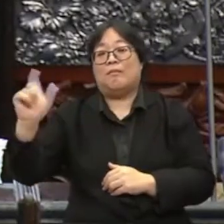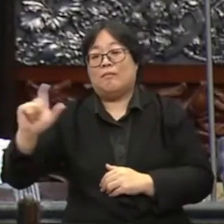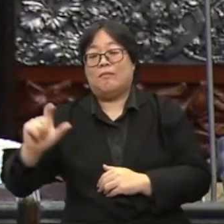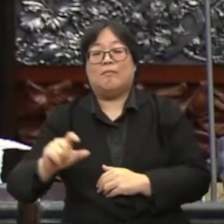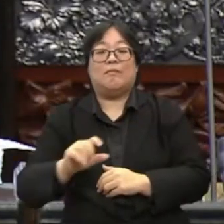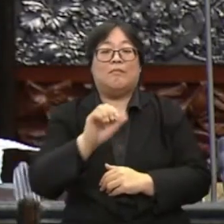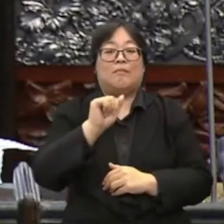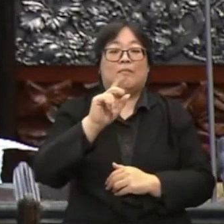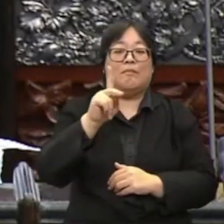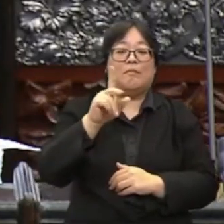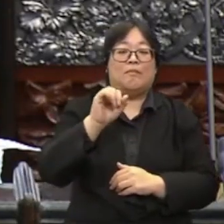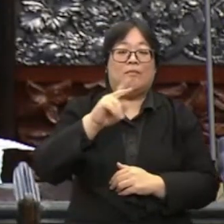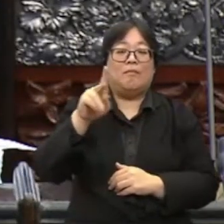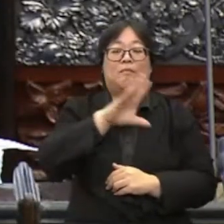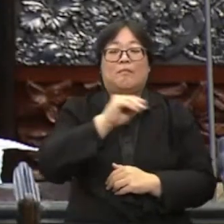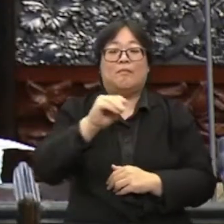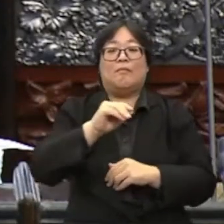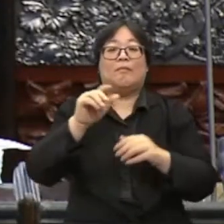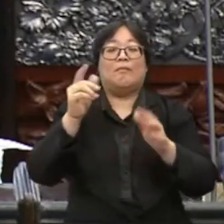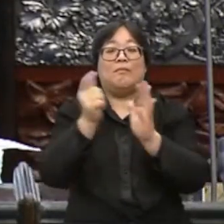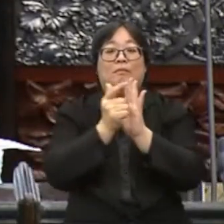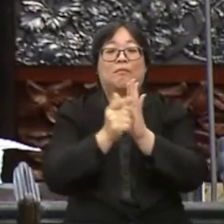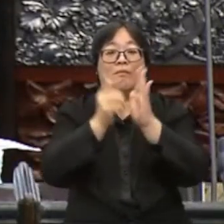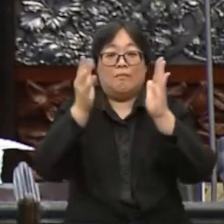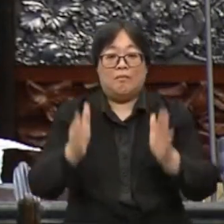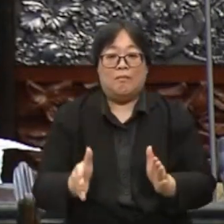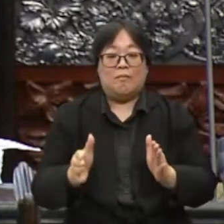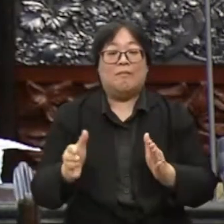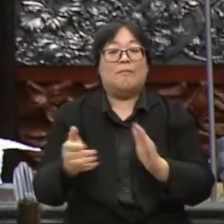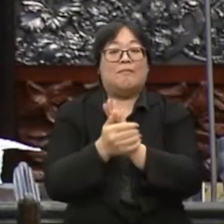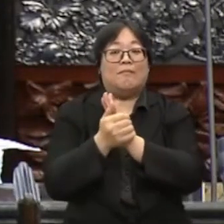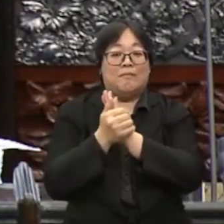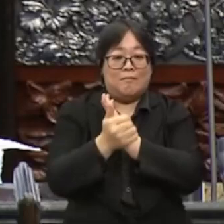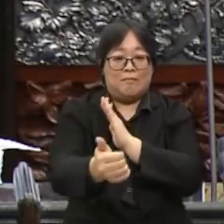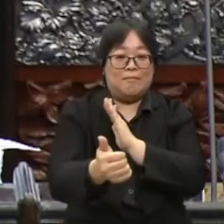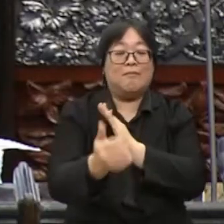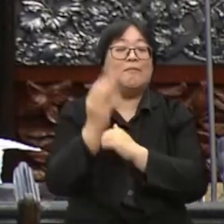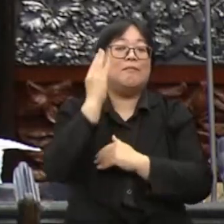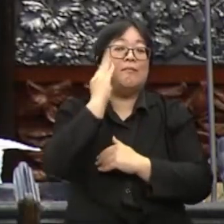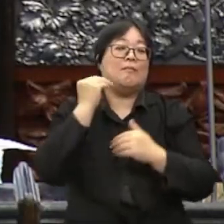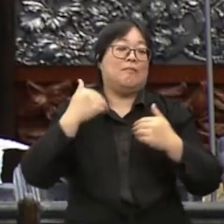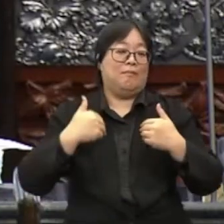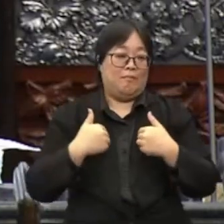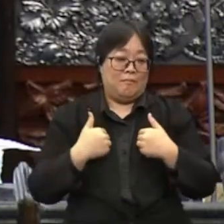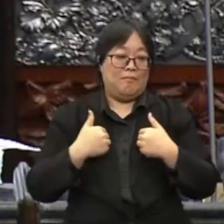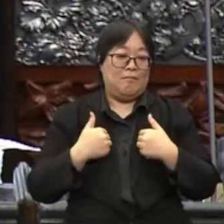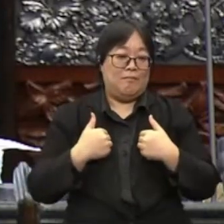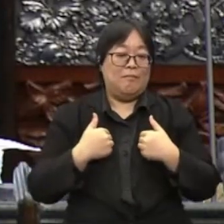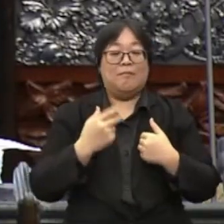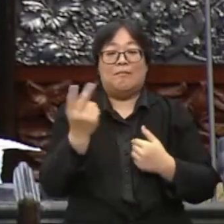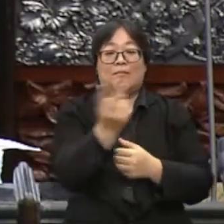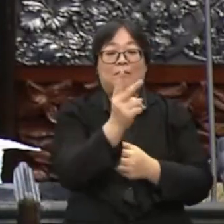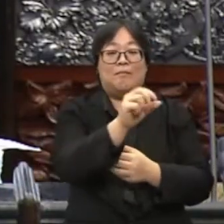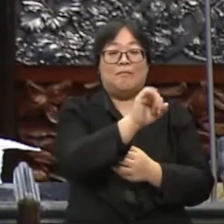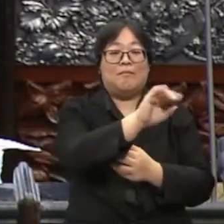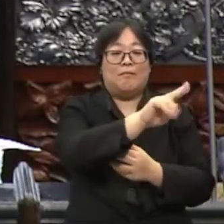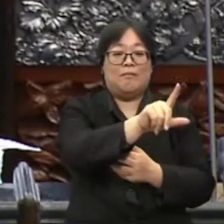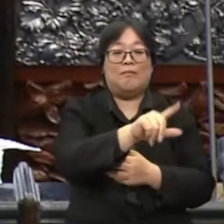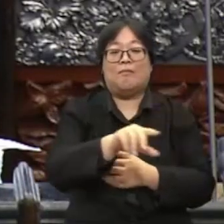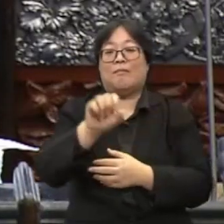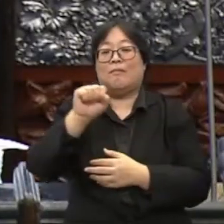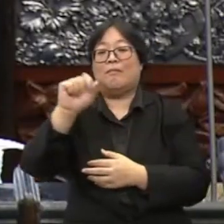akademik dan juga pengamal undang-undang yang berkemahiran dan berpengalaman luas dalam kedua-dua sivil dan